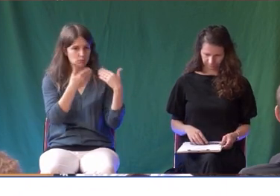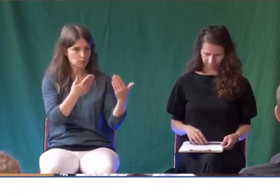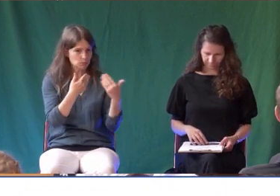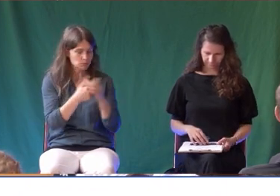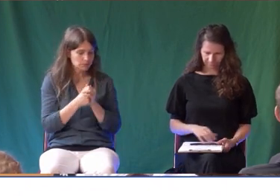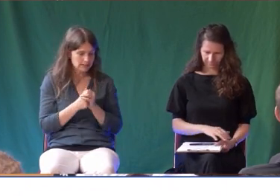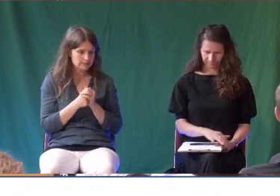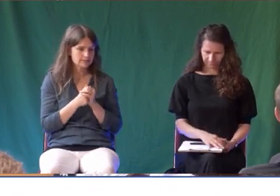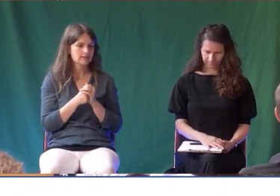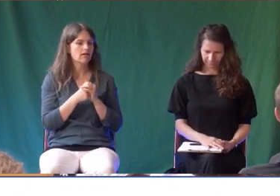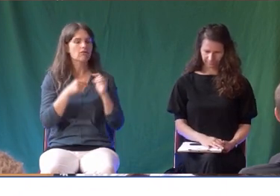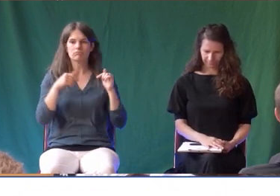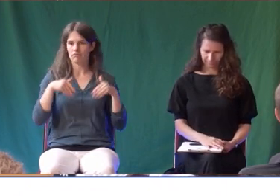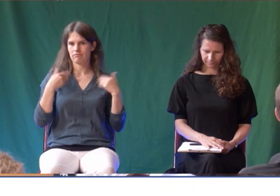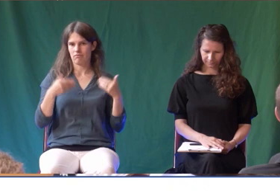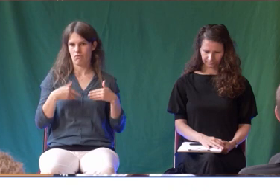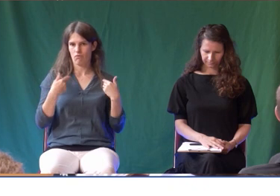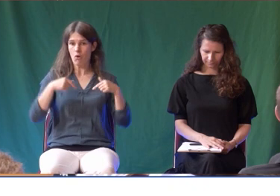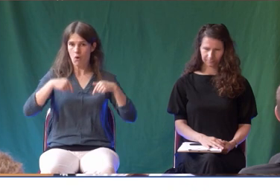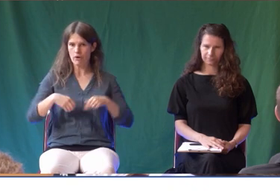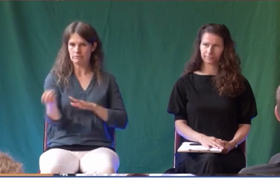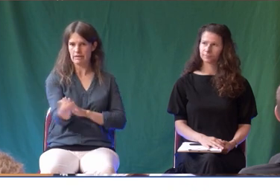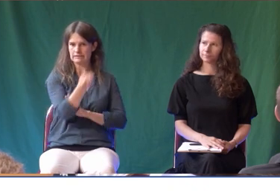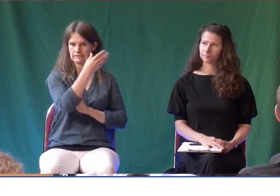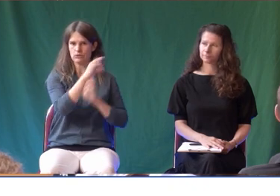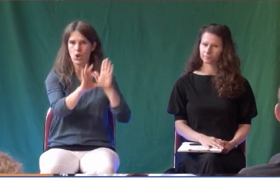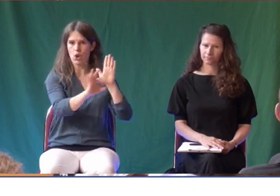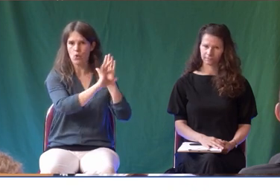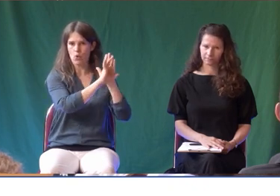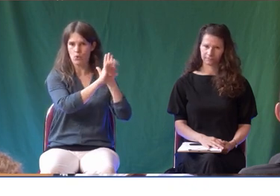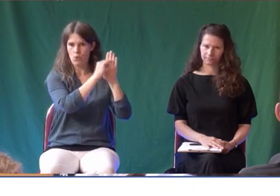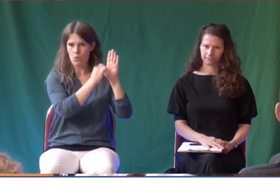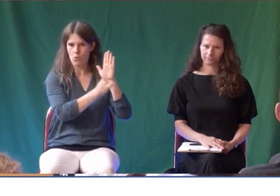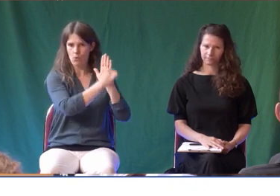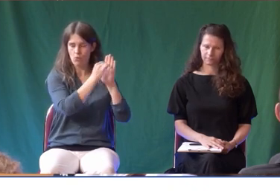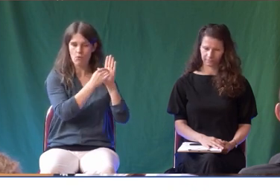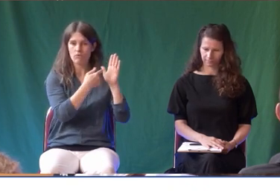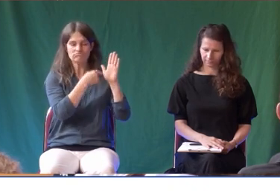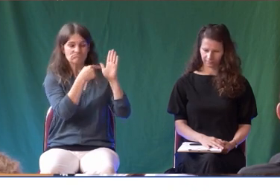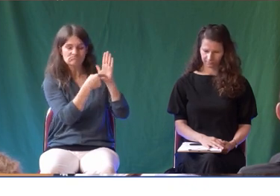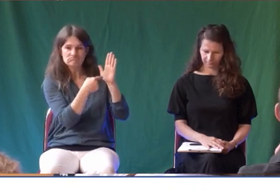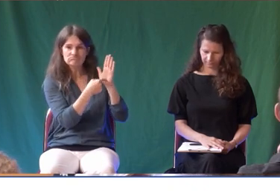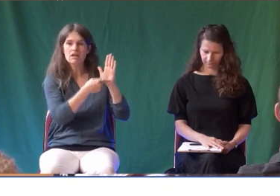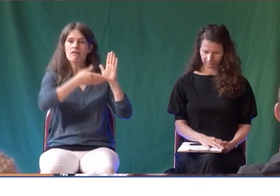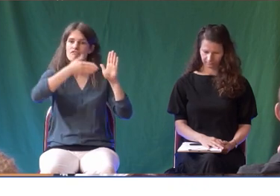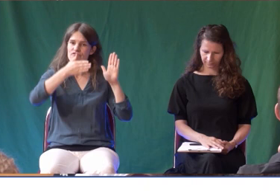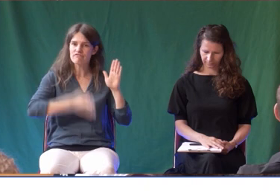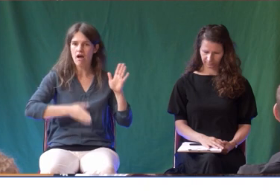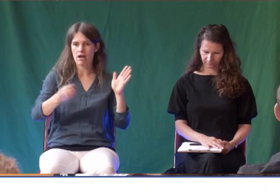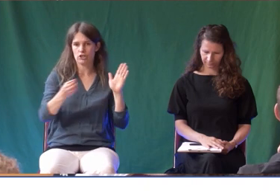Präsentation sieht man ein Logo das ist das Logo von der Fachstelle unterstützte Elternschaft